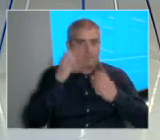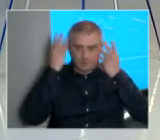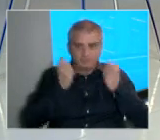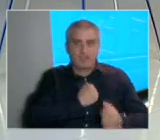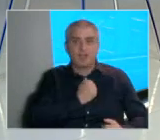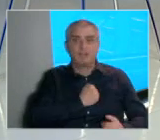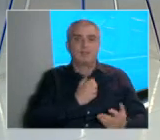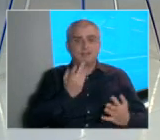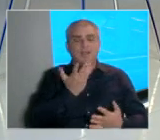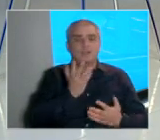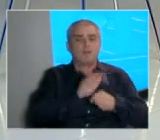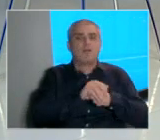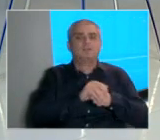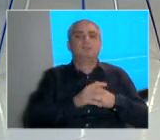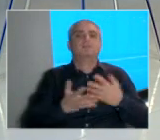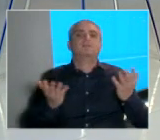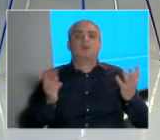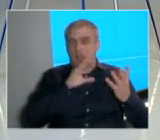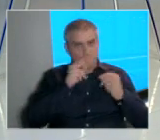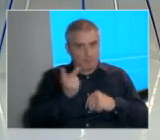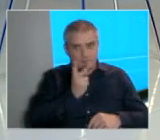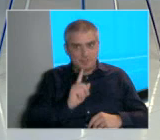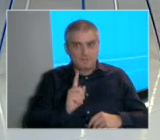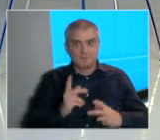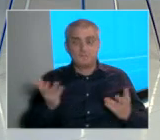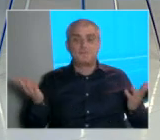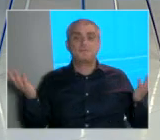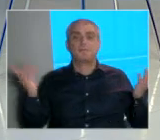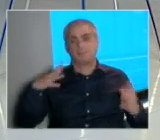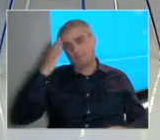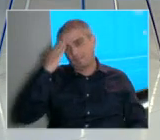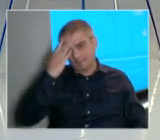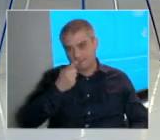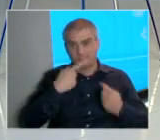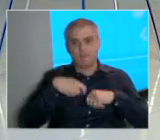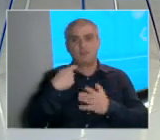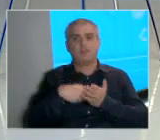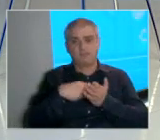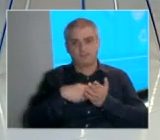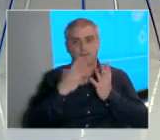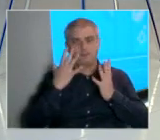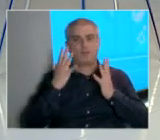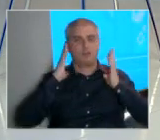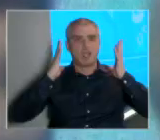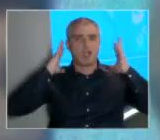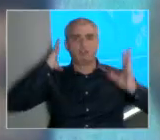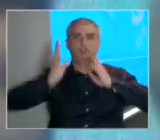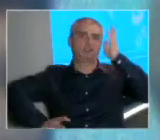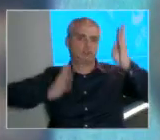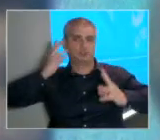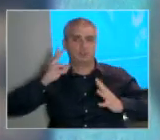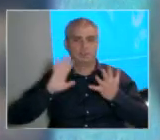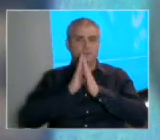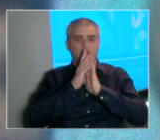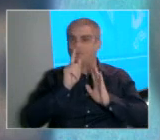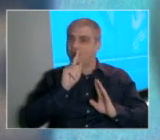חרדית. כן. איך הוא לא... הם לא מדברים ביניהם על... מי שמכיר את בעלות הכספים, הם די רעשניים ודי ככה